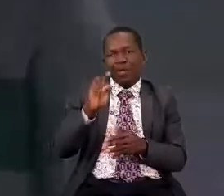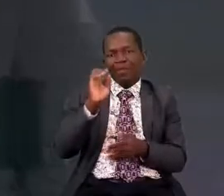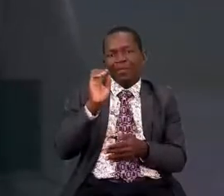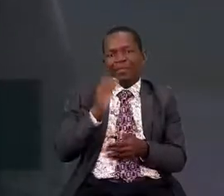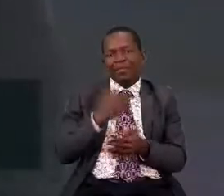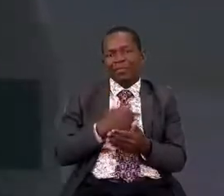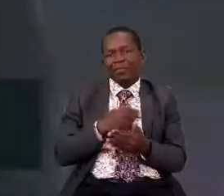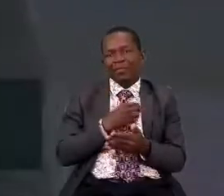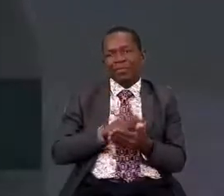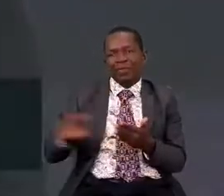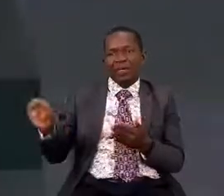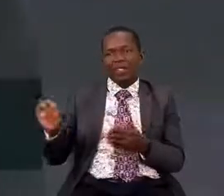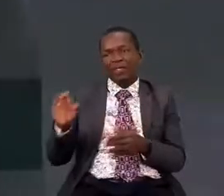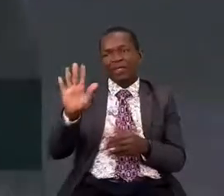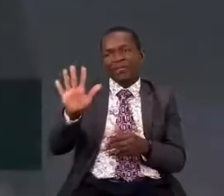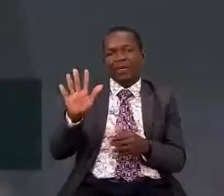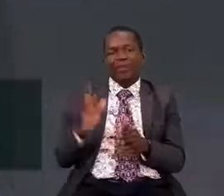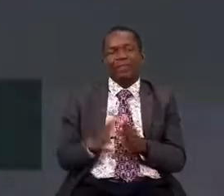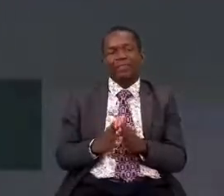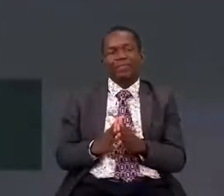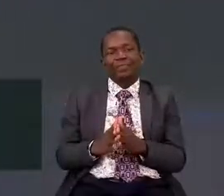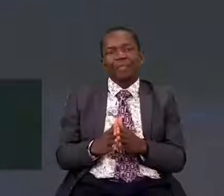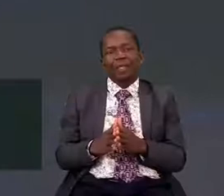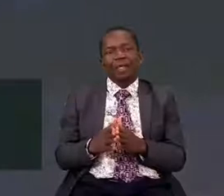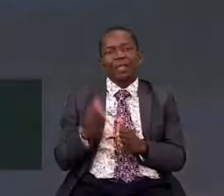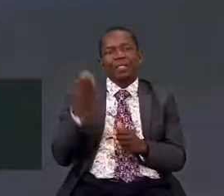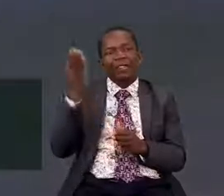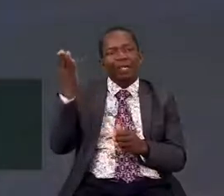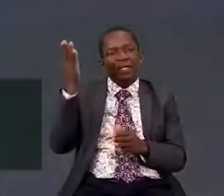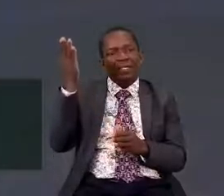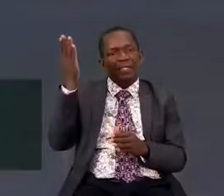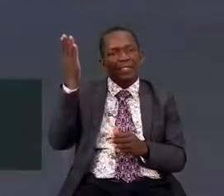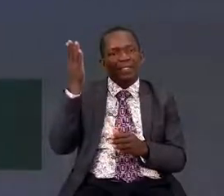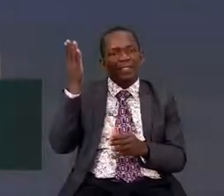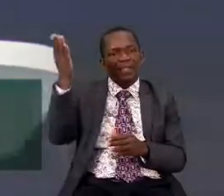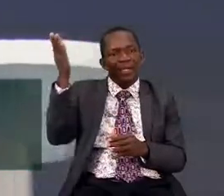tiendra devant toi tant que tu vivras.